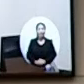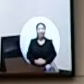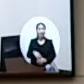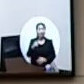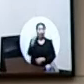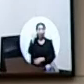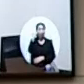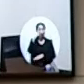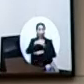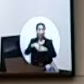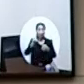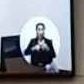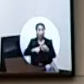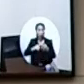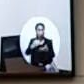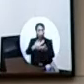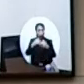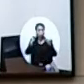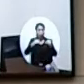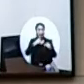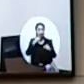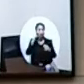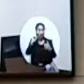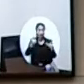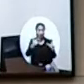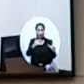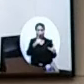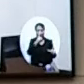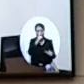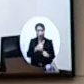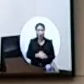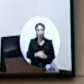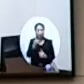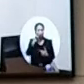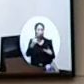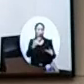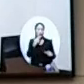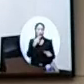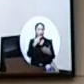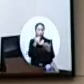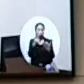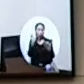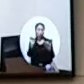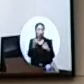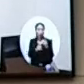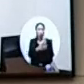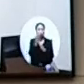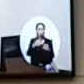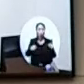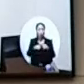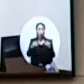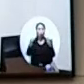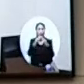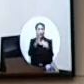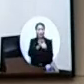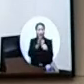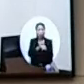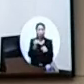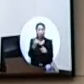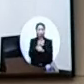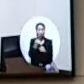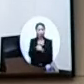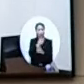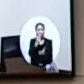본안건을 원한대로 가결하자 하는 이유 없으십니까? 이의가 없으므로 의사협정 제19항 안동시 공동주택 지원조례 일부